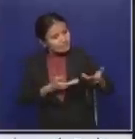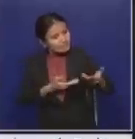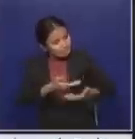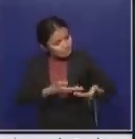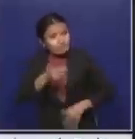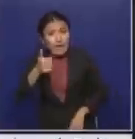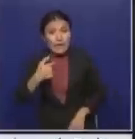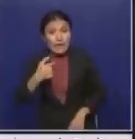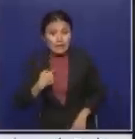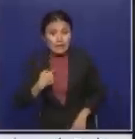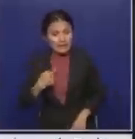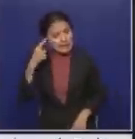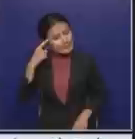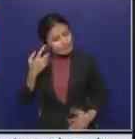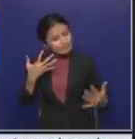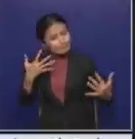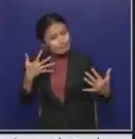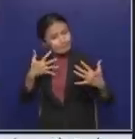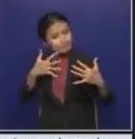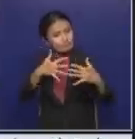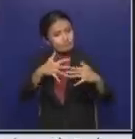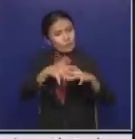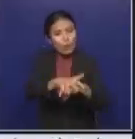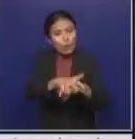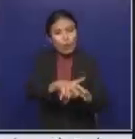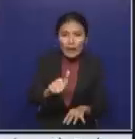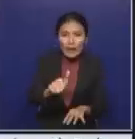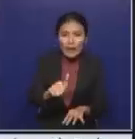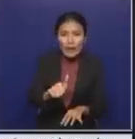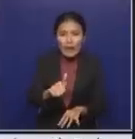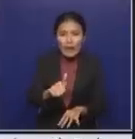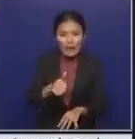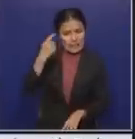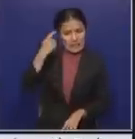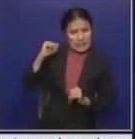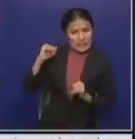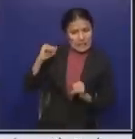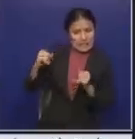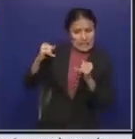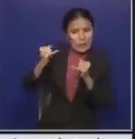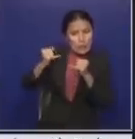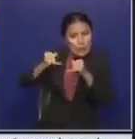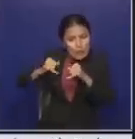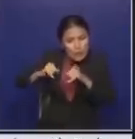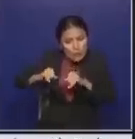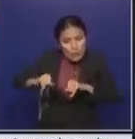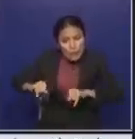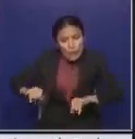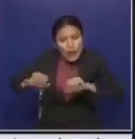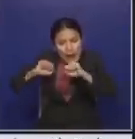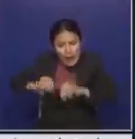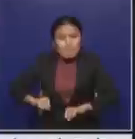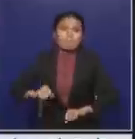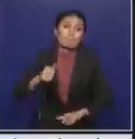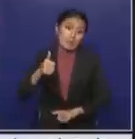แต่ละฝ่ายจะเข้าอกเข้าใจกันมากขึ้นความหวาดระแวงที่มีต่อการก็จะผ่อนคลายทุเลาลงมองเห็น